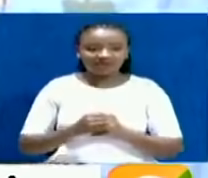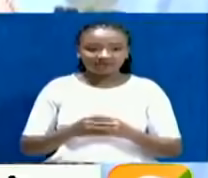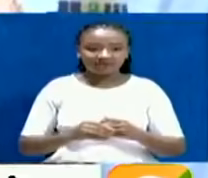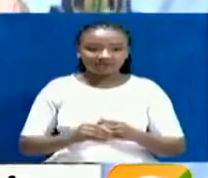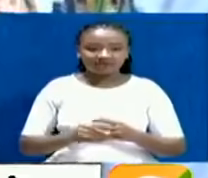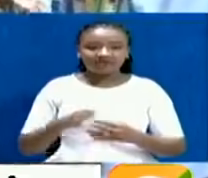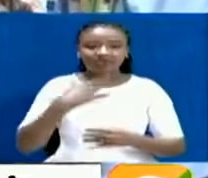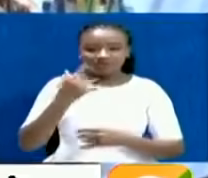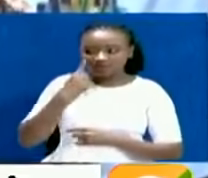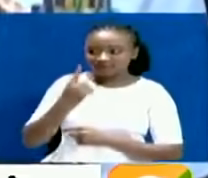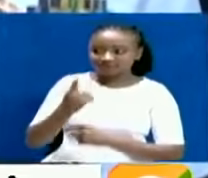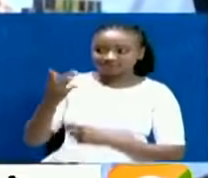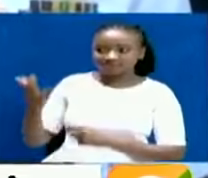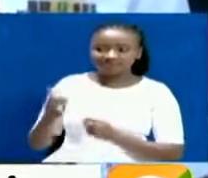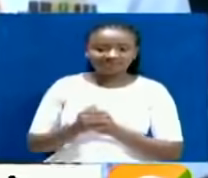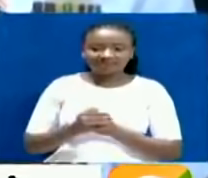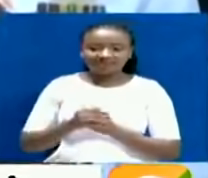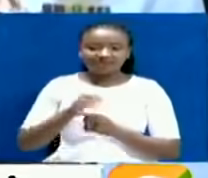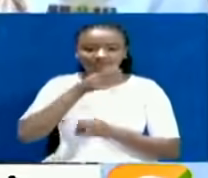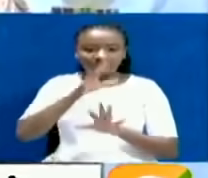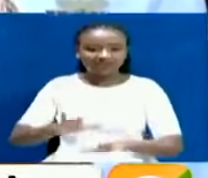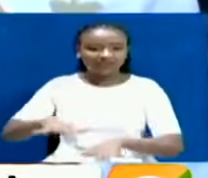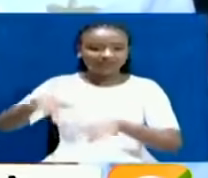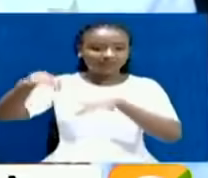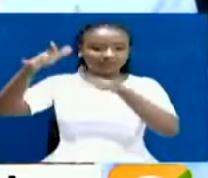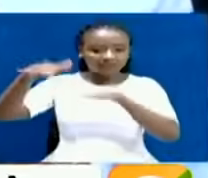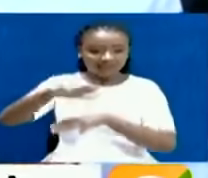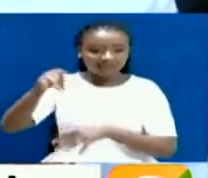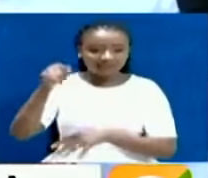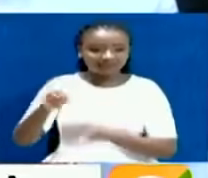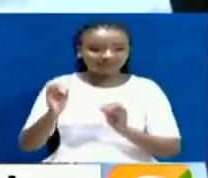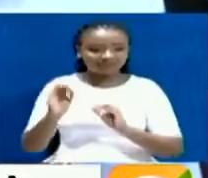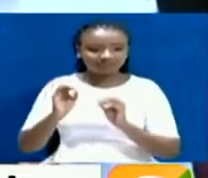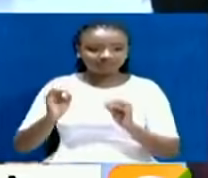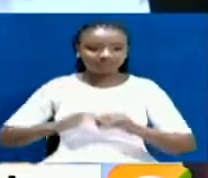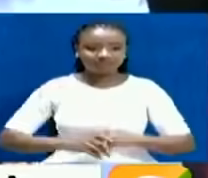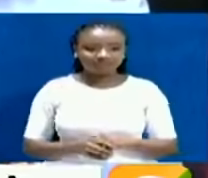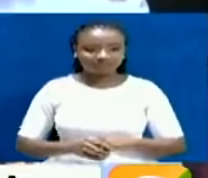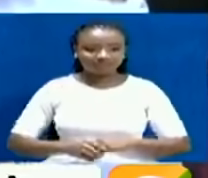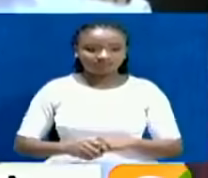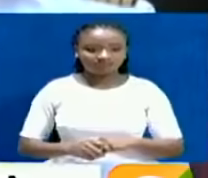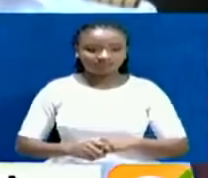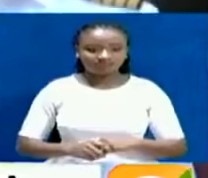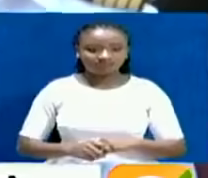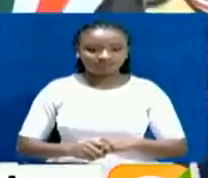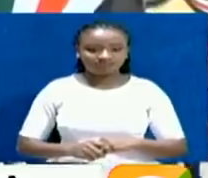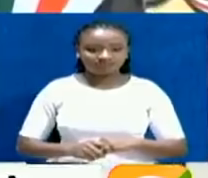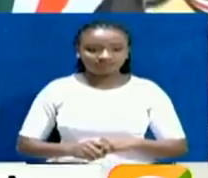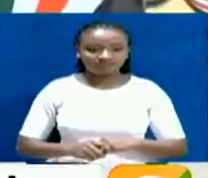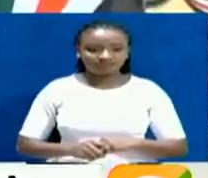Nyando tena haitakuwa inajaa maji wakati ya mvua na wananchi hawatakuwa wakitoroka kwa sababu ya